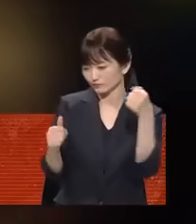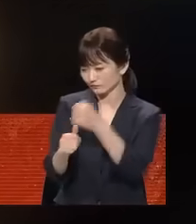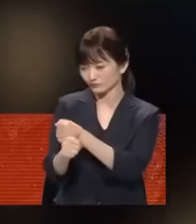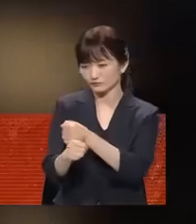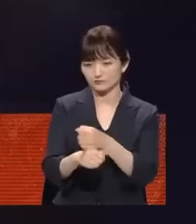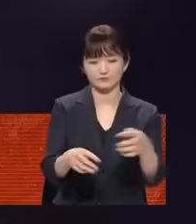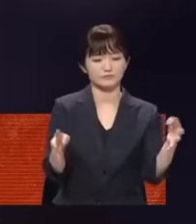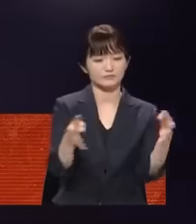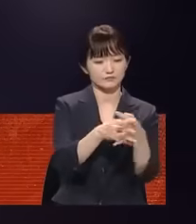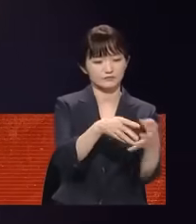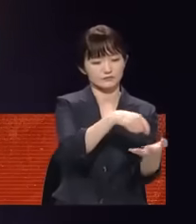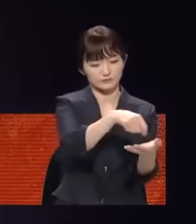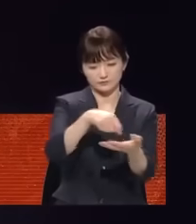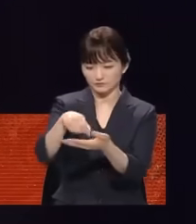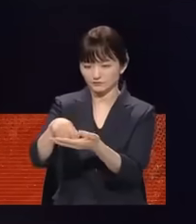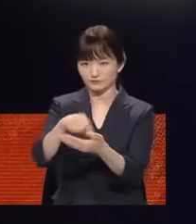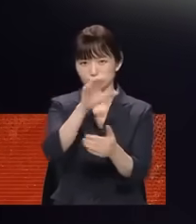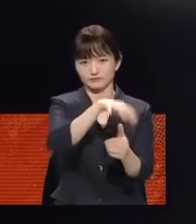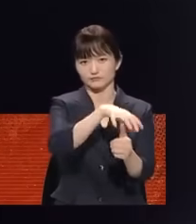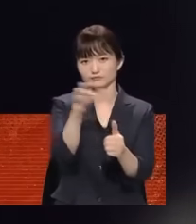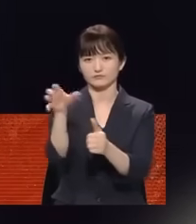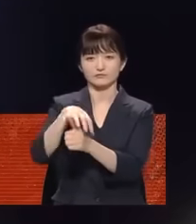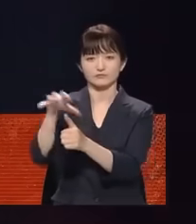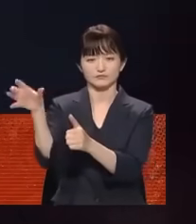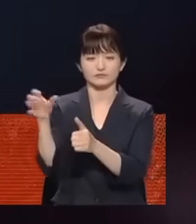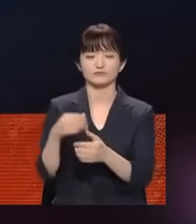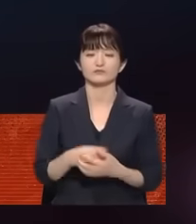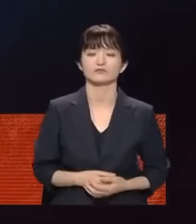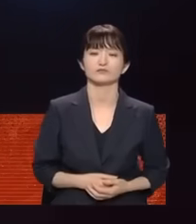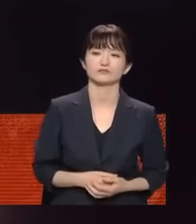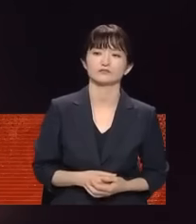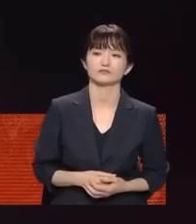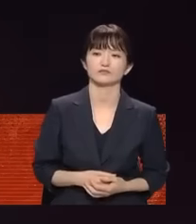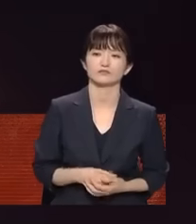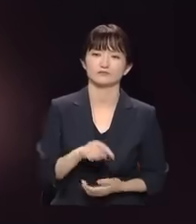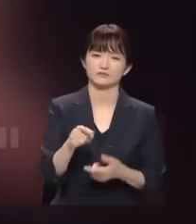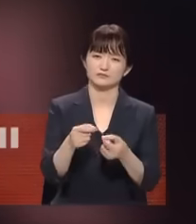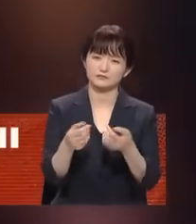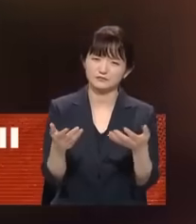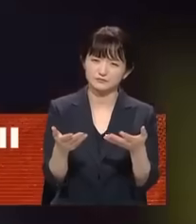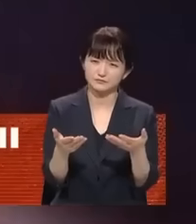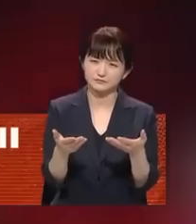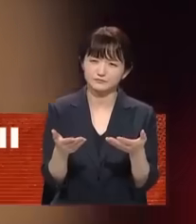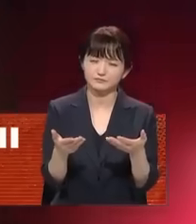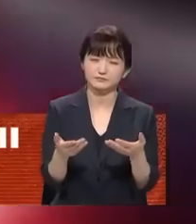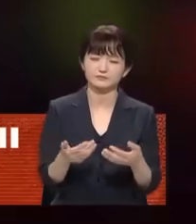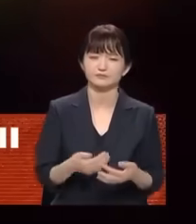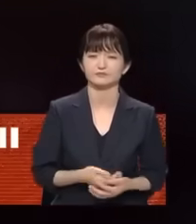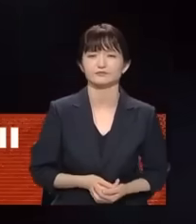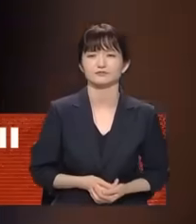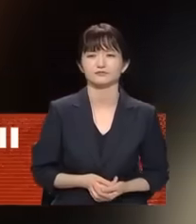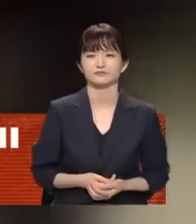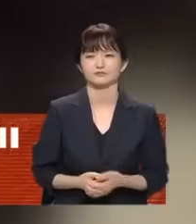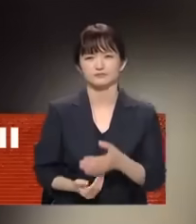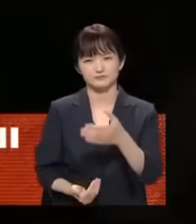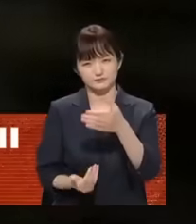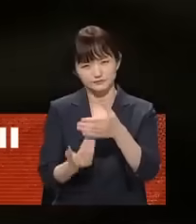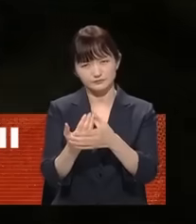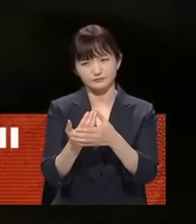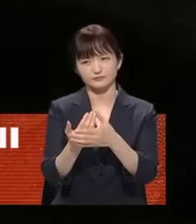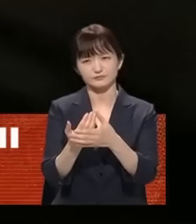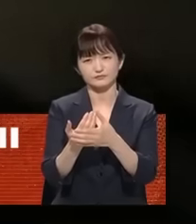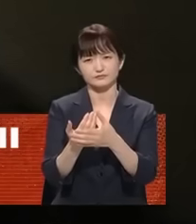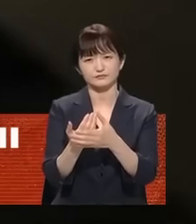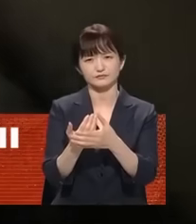합의서를 쓰고 풀려났다라고 하는데요 글쎄요 참 저런 일들이 지금 그 벌어지고 있는 그